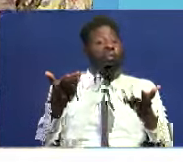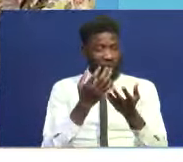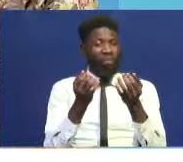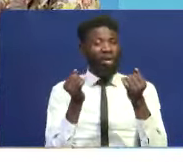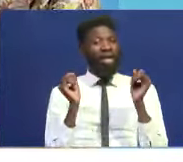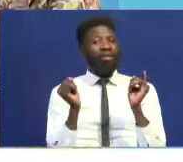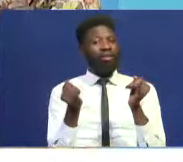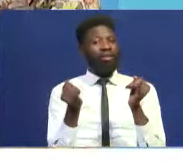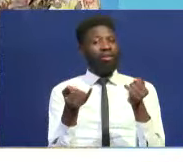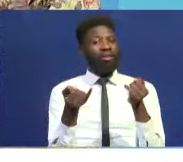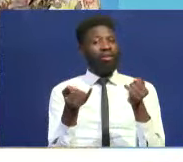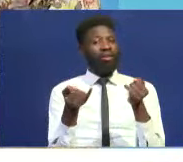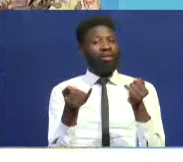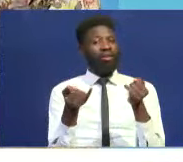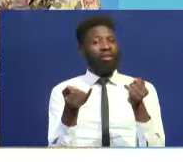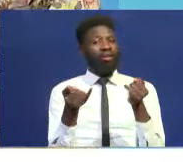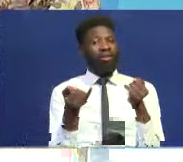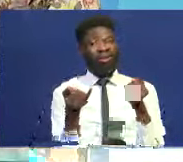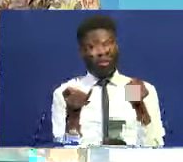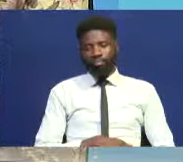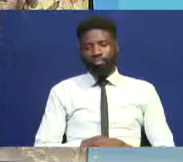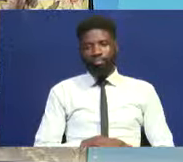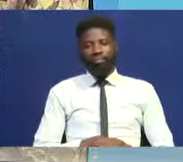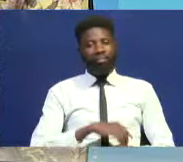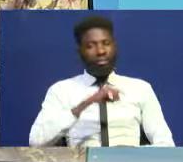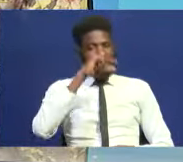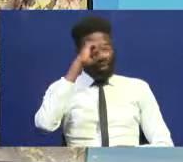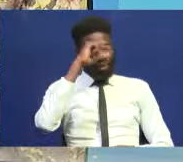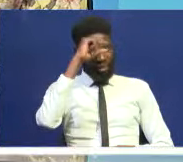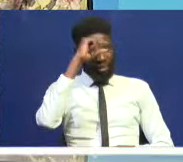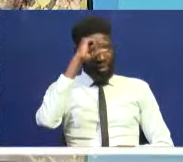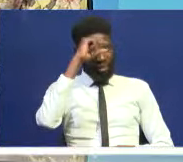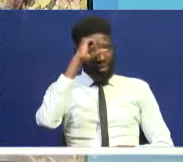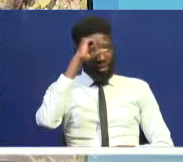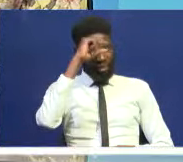Ziara ya magwiji na kusudia kuzuru